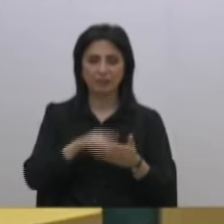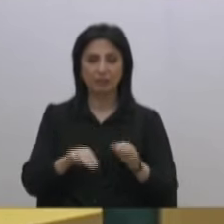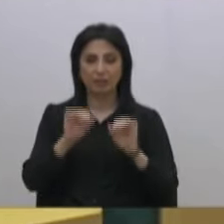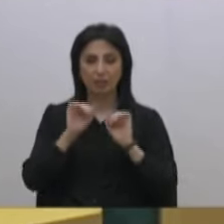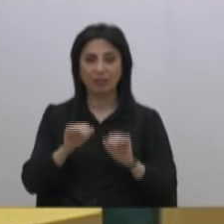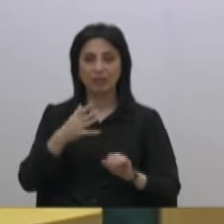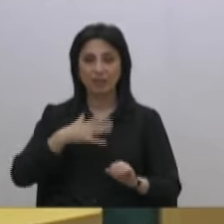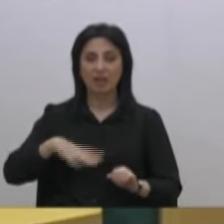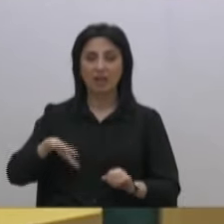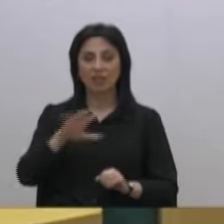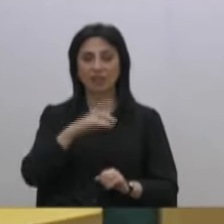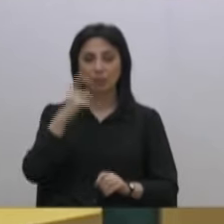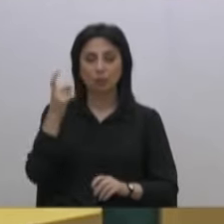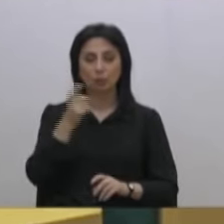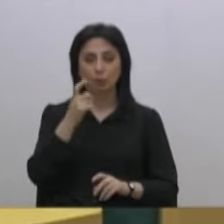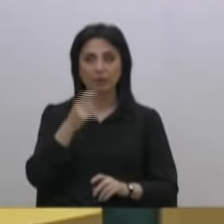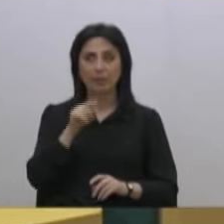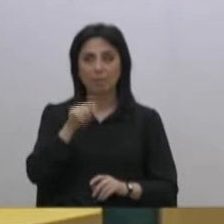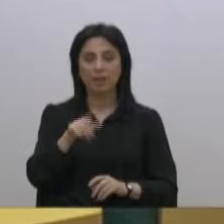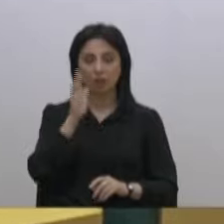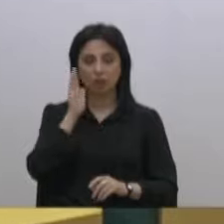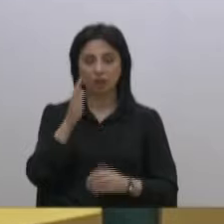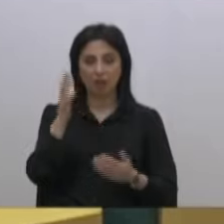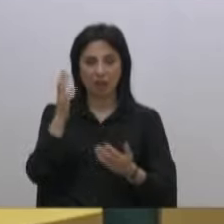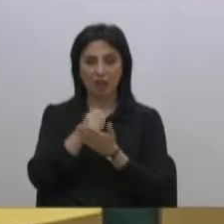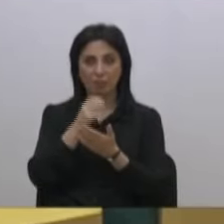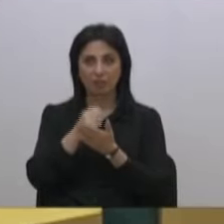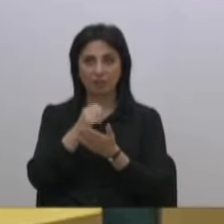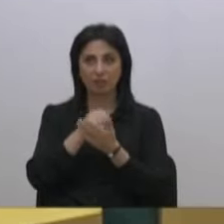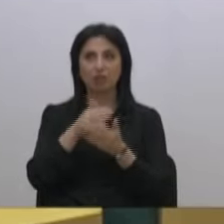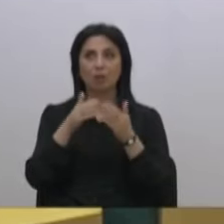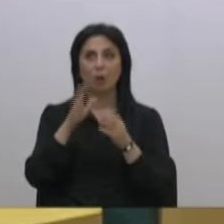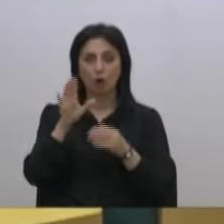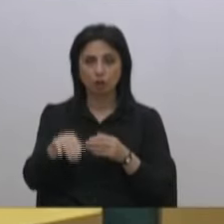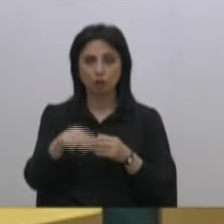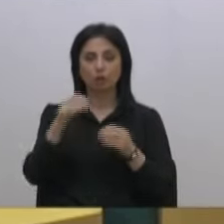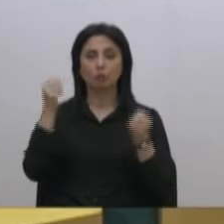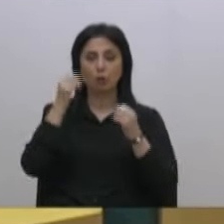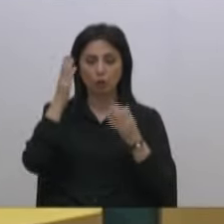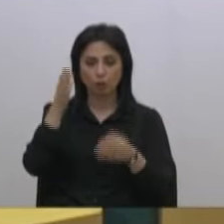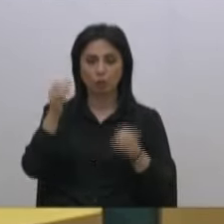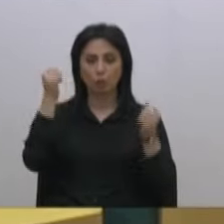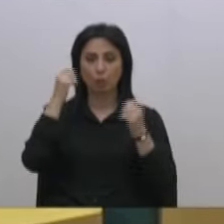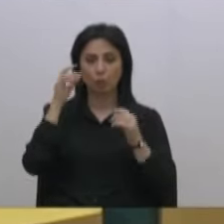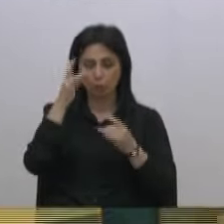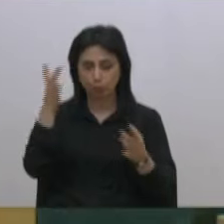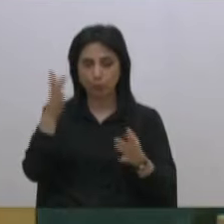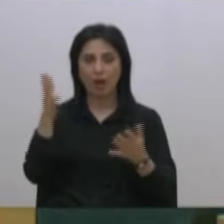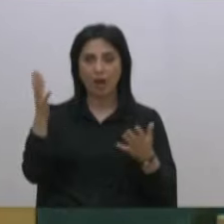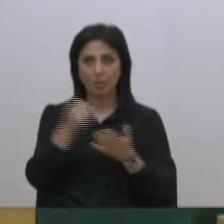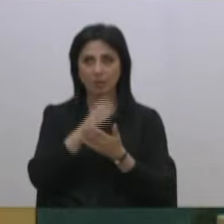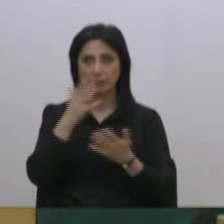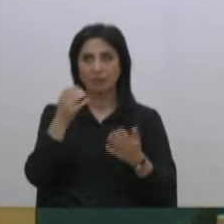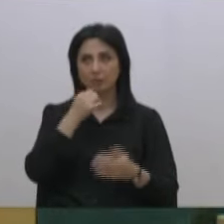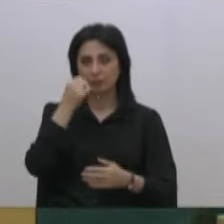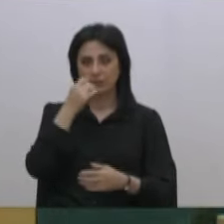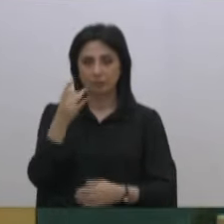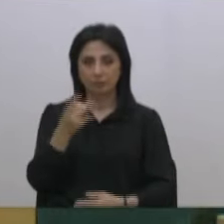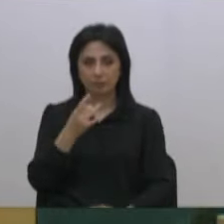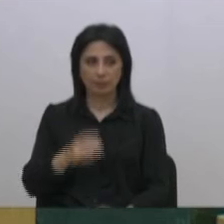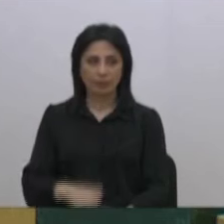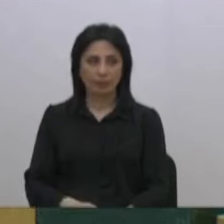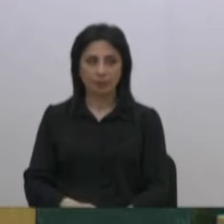დავიცვათ ჩვენი ქვეყნის სუვერენიტეტი და მაშინ იქნება გამარჯვებები სპორტშიც, კულტურაშიც და ჩვენი ქვეყანაც იქნება გამარჯვებული. დიდი მადლობა კიდევ